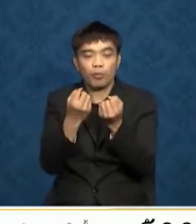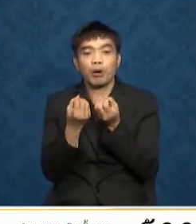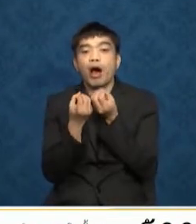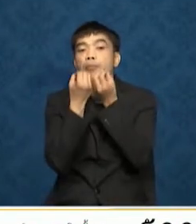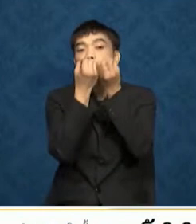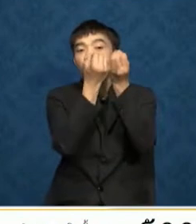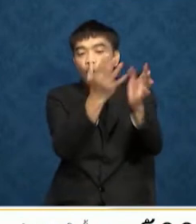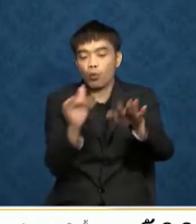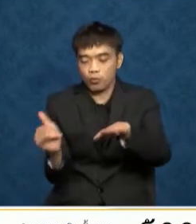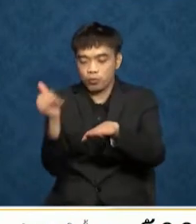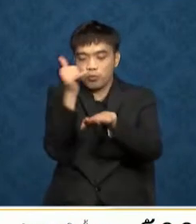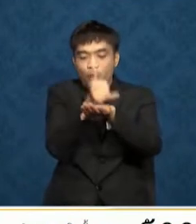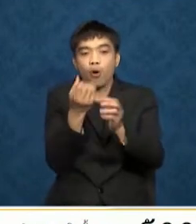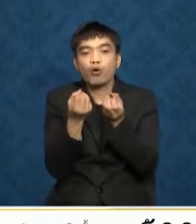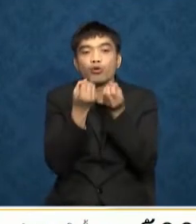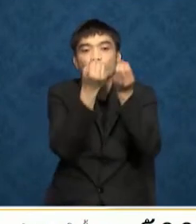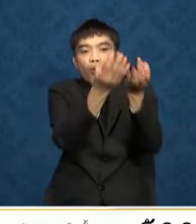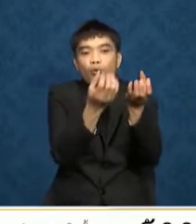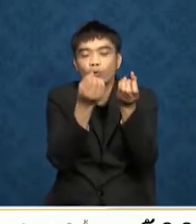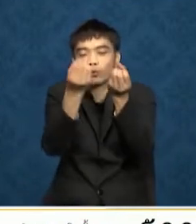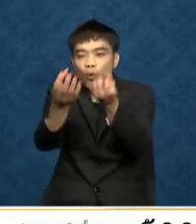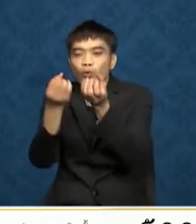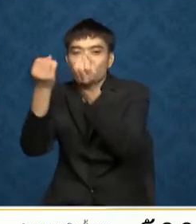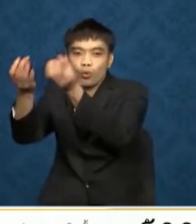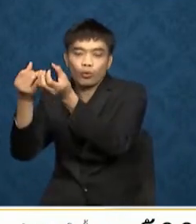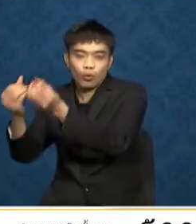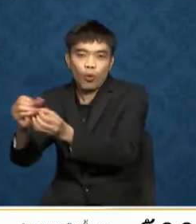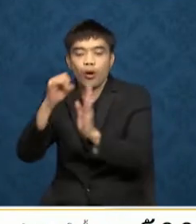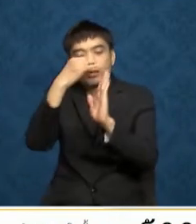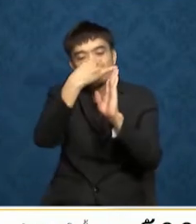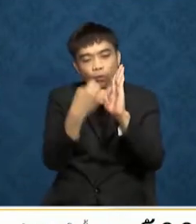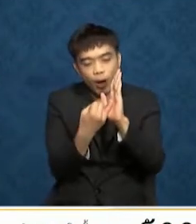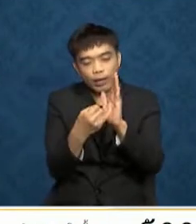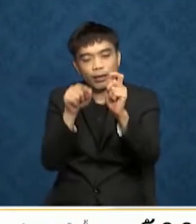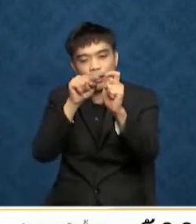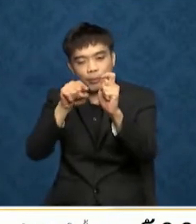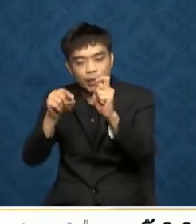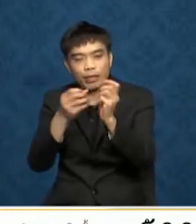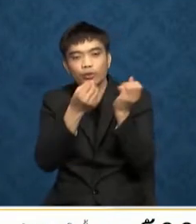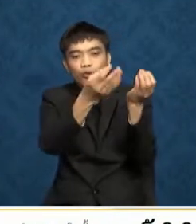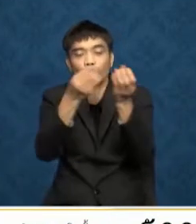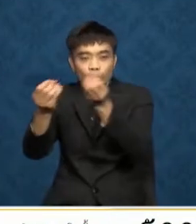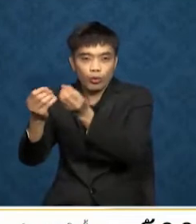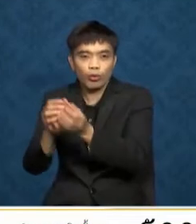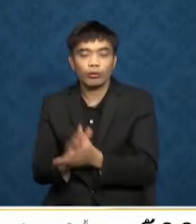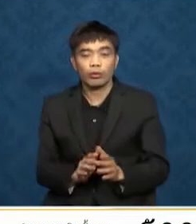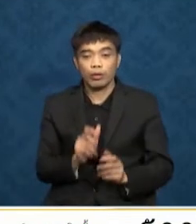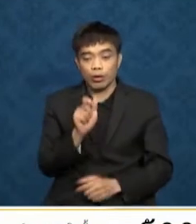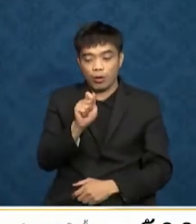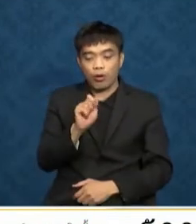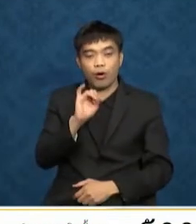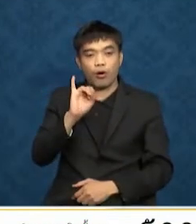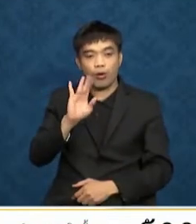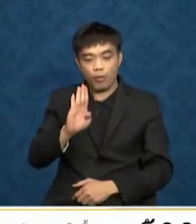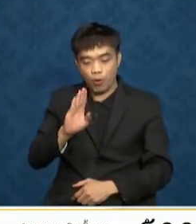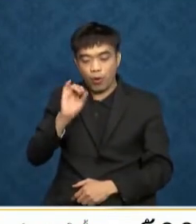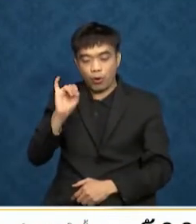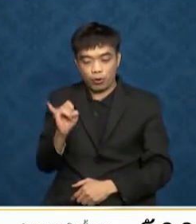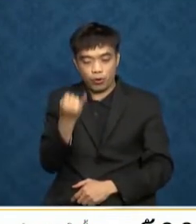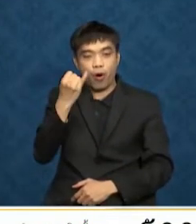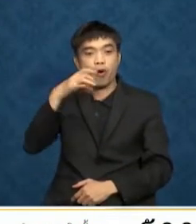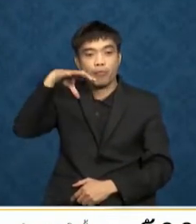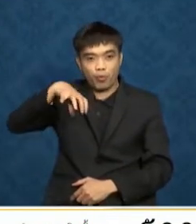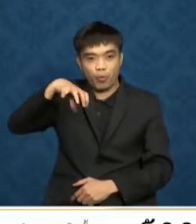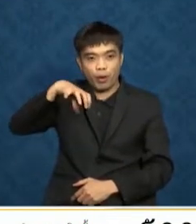ป่วยไปยังโรงพยาบาลอำเภอส่งไปยังโรงาจังหวัดองค์การผจังหวัดเงินก็น้อยอยู่แล้วต้องมา